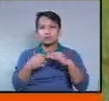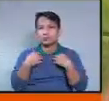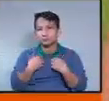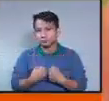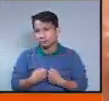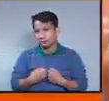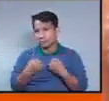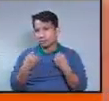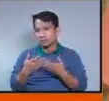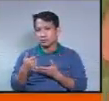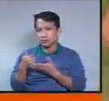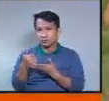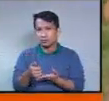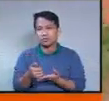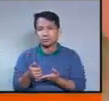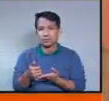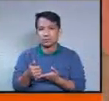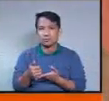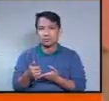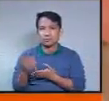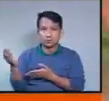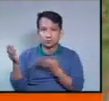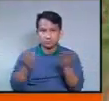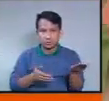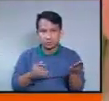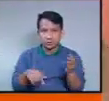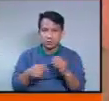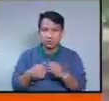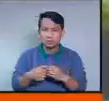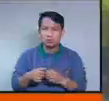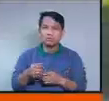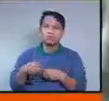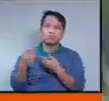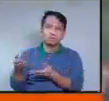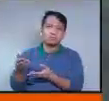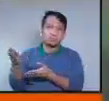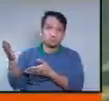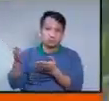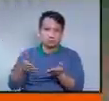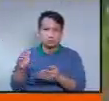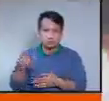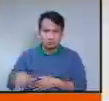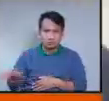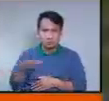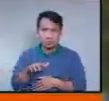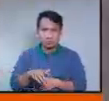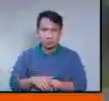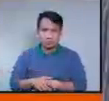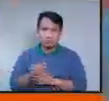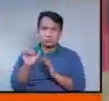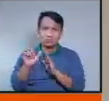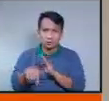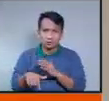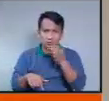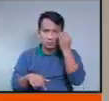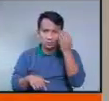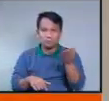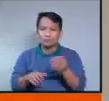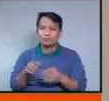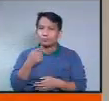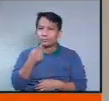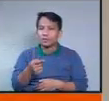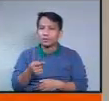mga dumadaan, maraming mga naghahatid na sa kanila na lang ibinabagsak. Yun nga lang, kanina nakausap natin